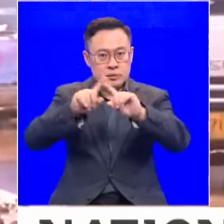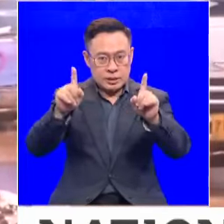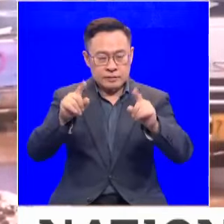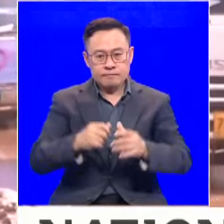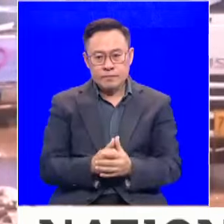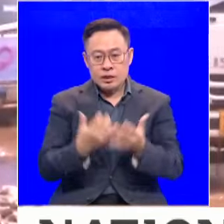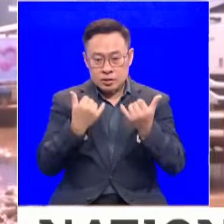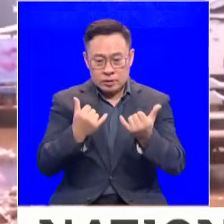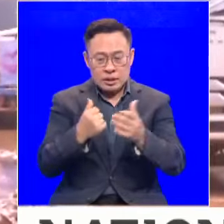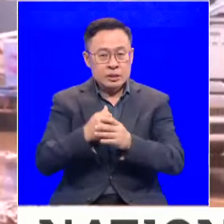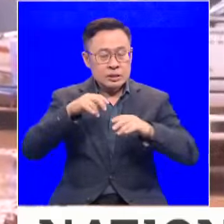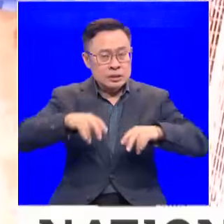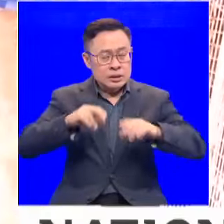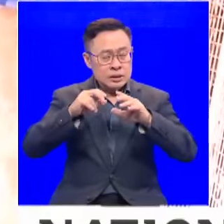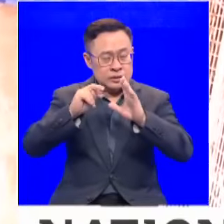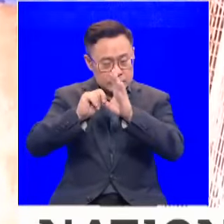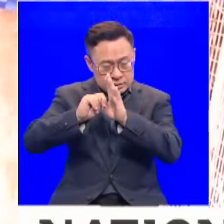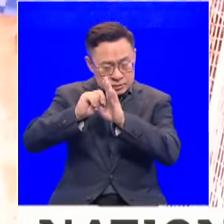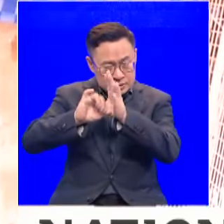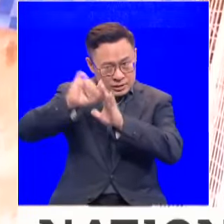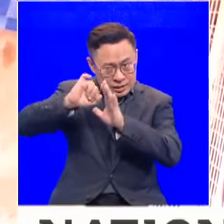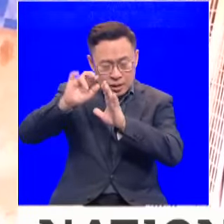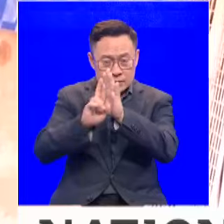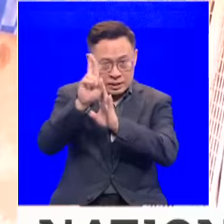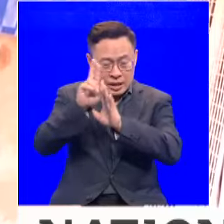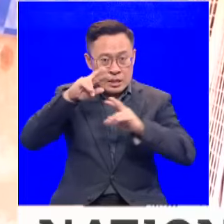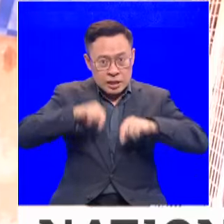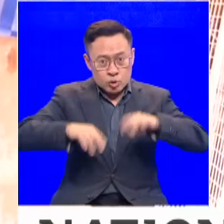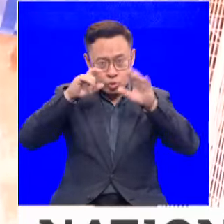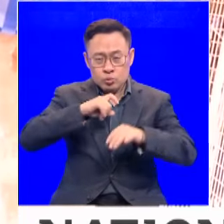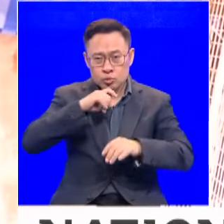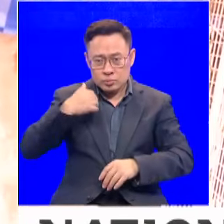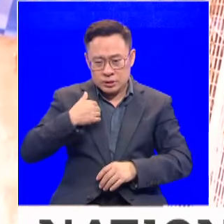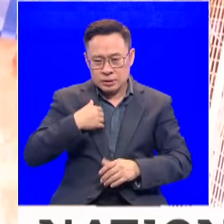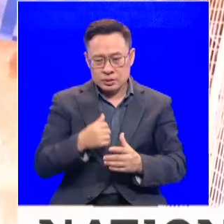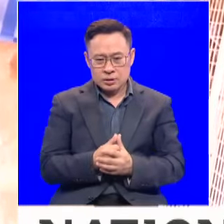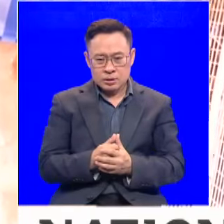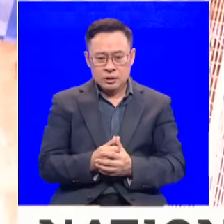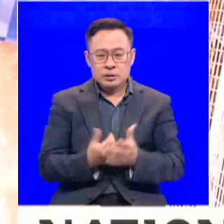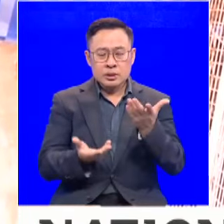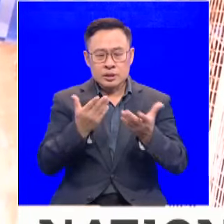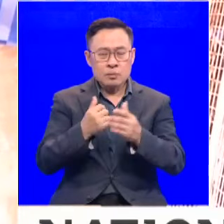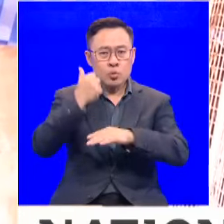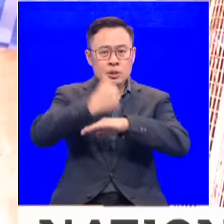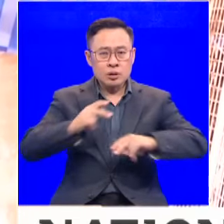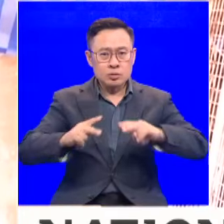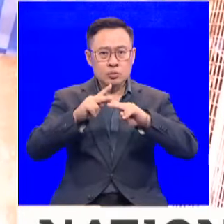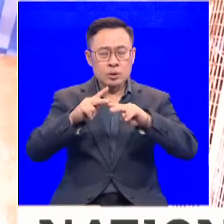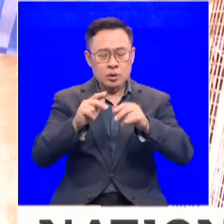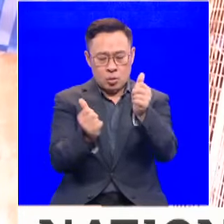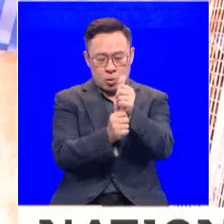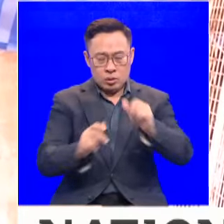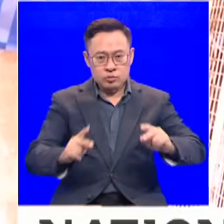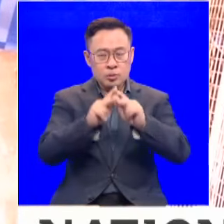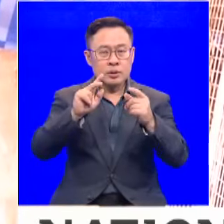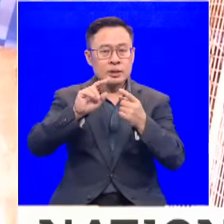ค่ะก็มีข่าวดีอีกหนึเรื่องนะคะที่มท 4เนี่ยออกมาแจ้งเลยว่าจะมีการจ่ายเงินเยียวยาน้ำท่วมก้อน